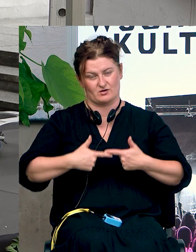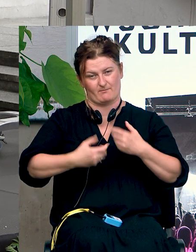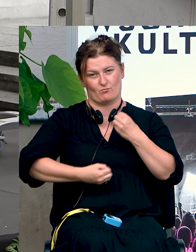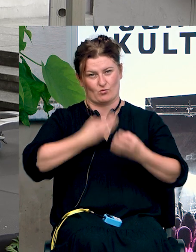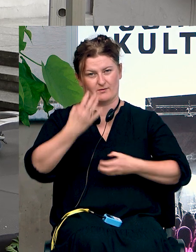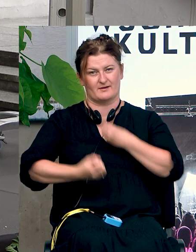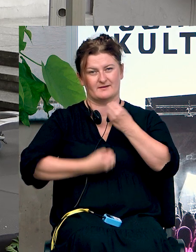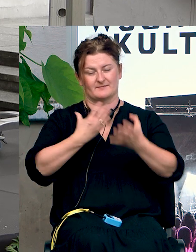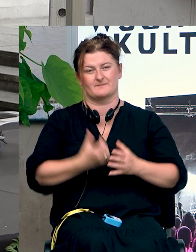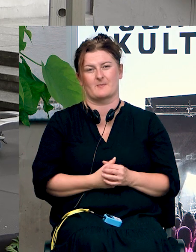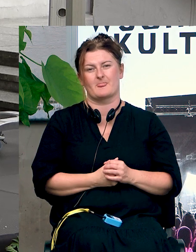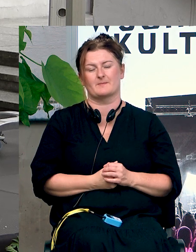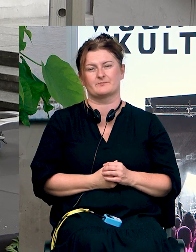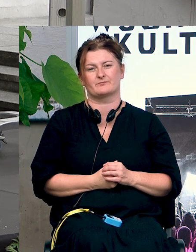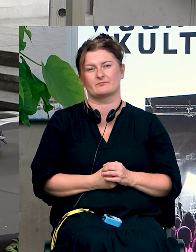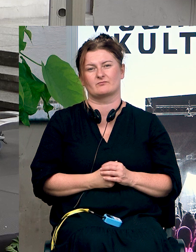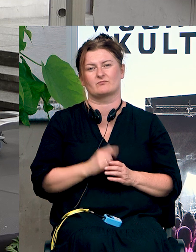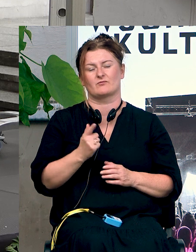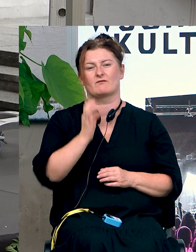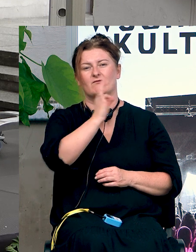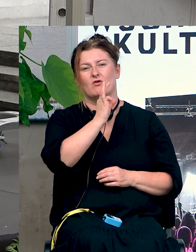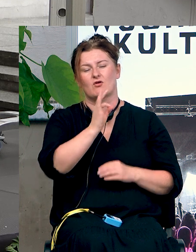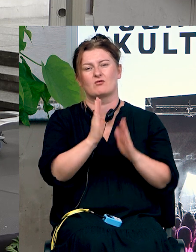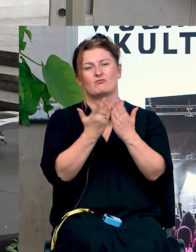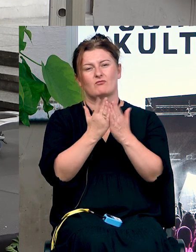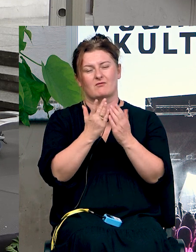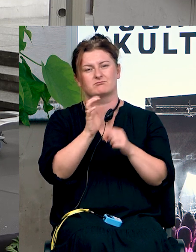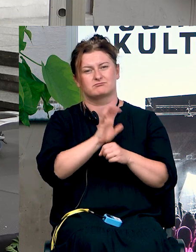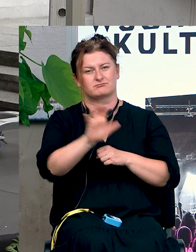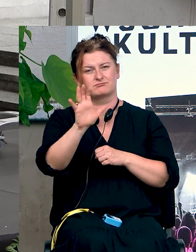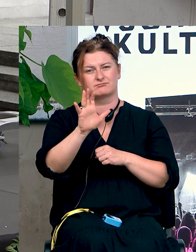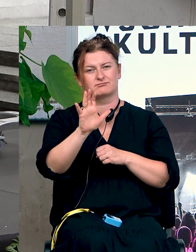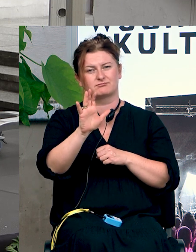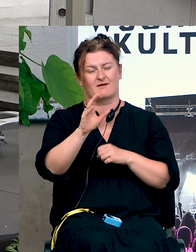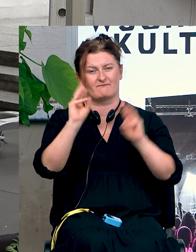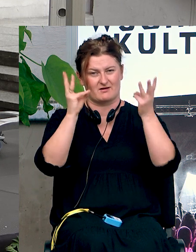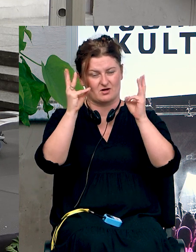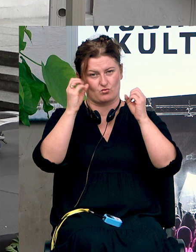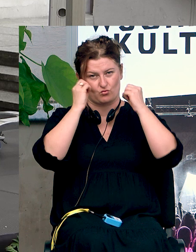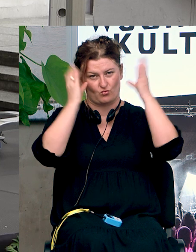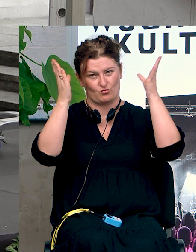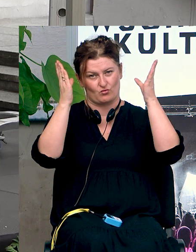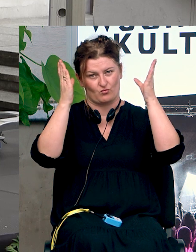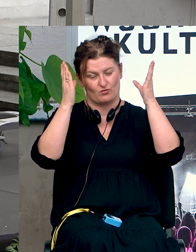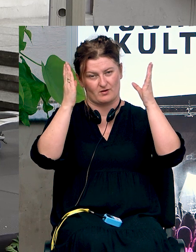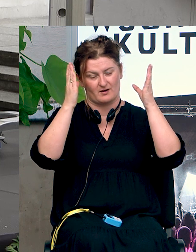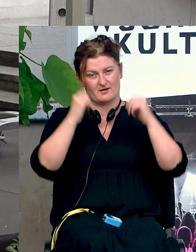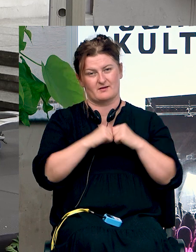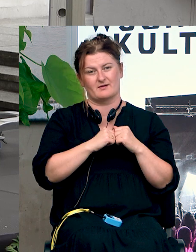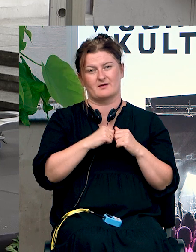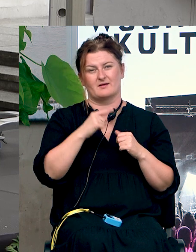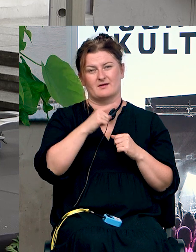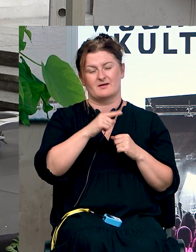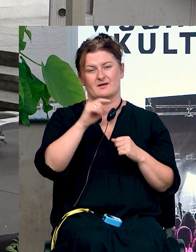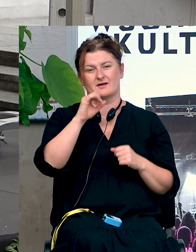poety, którego tom poezji ukazał się w Warsztatach Kultury w serii Zakotwiczone, poety